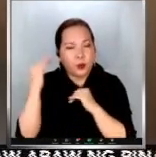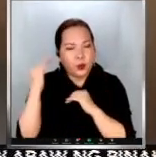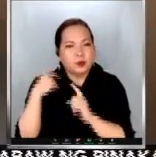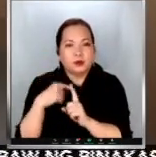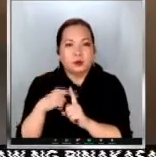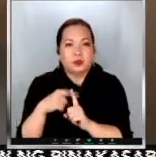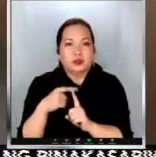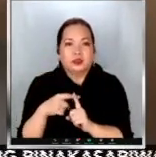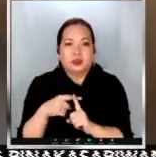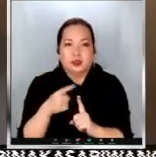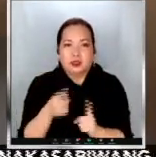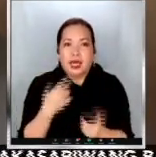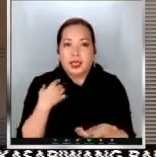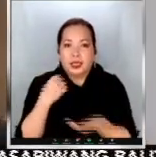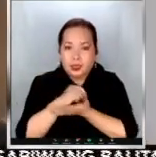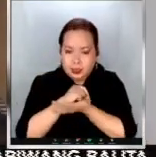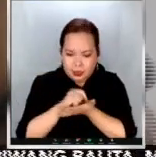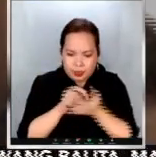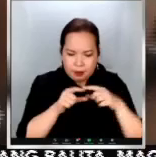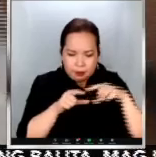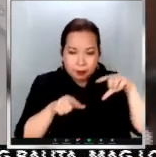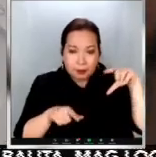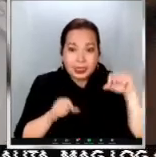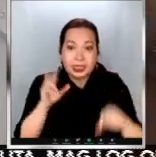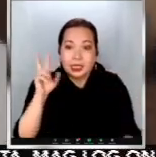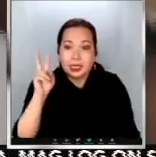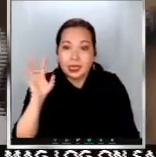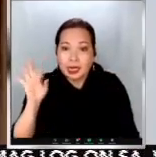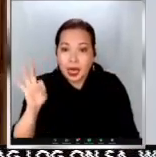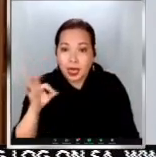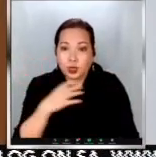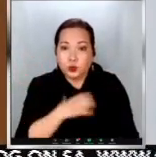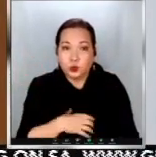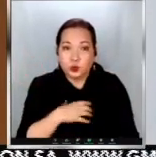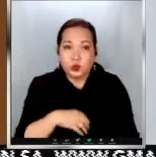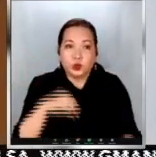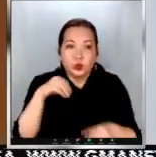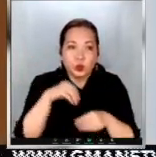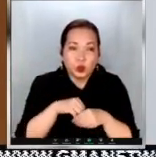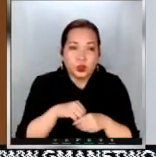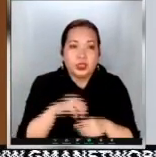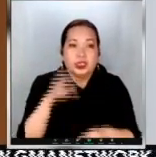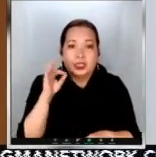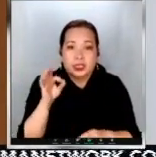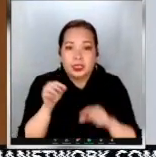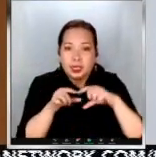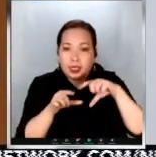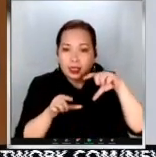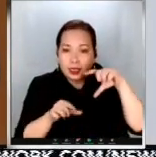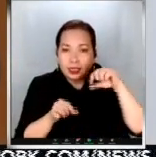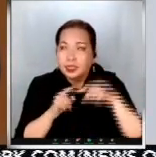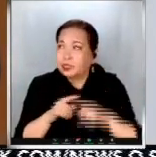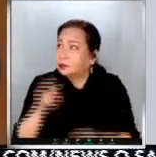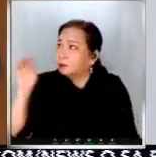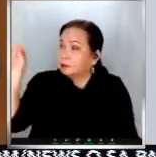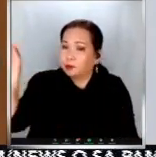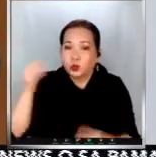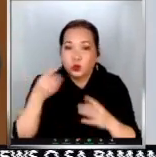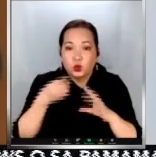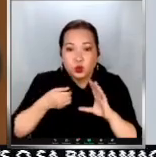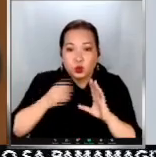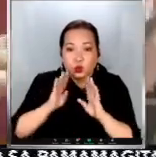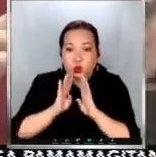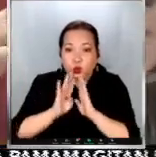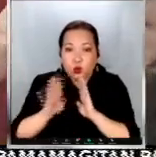ang pagsusulat ng siyam na hiling at ilalagay sa ampaw o pulang sobre at ididikit sa loob ng main door at dapat nakapormang diamond ang